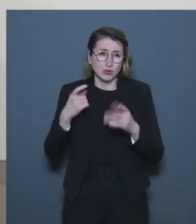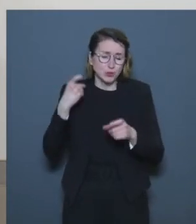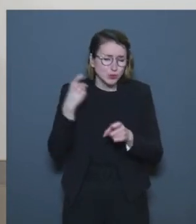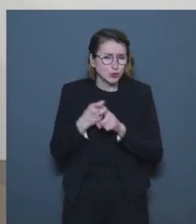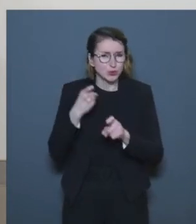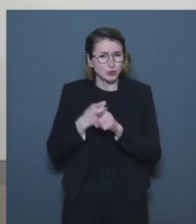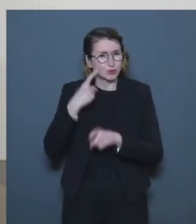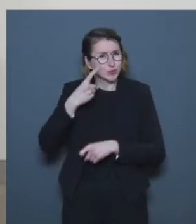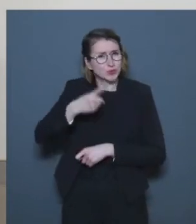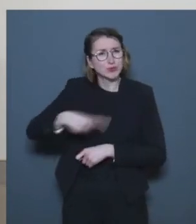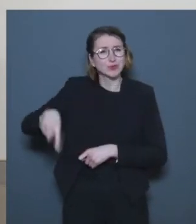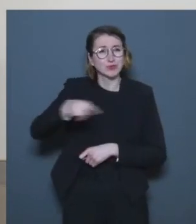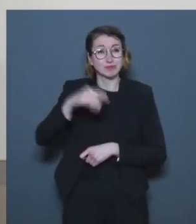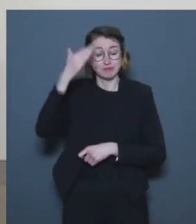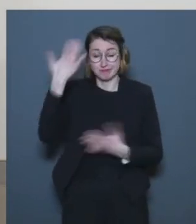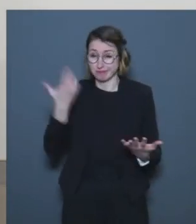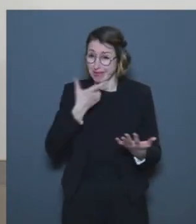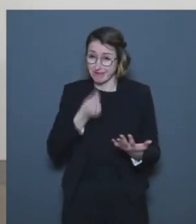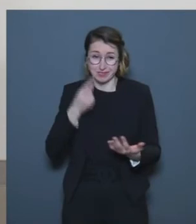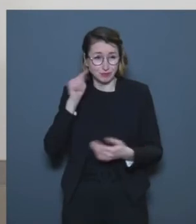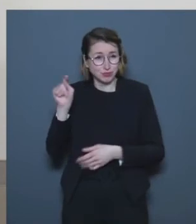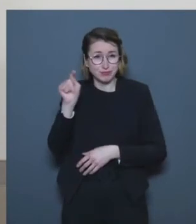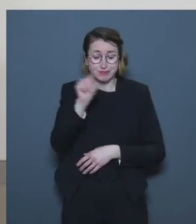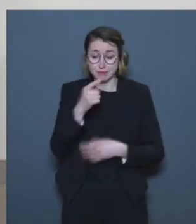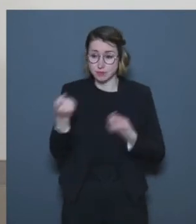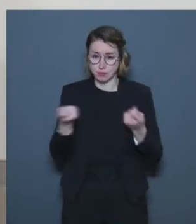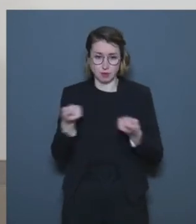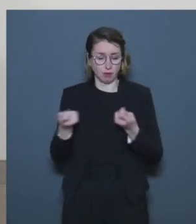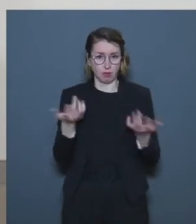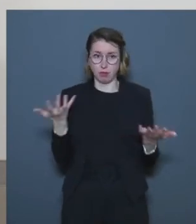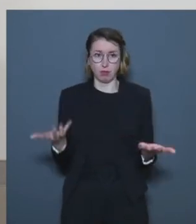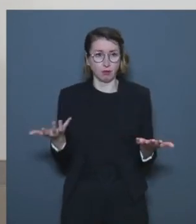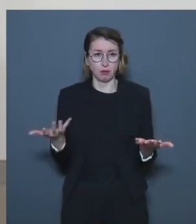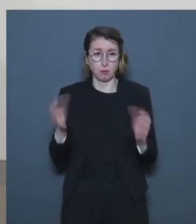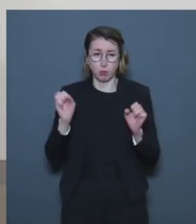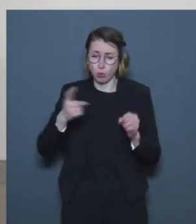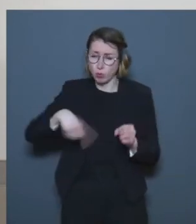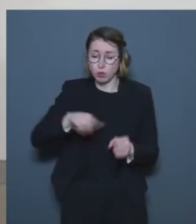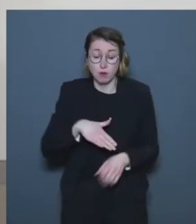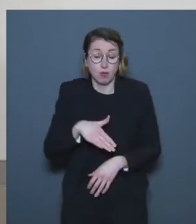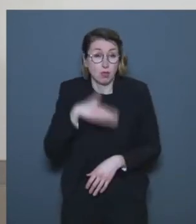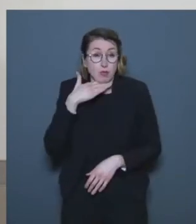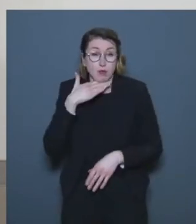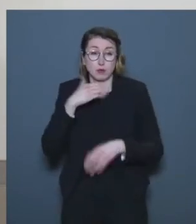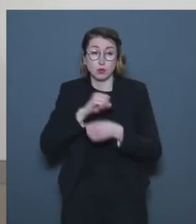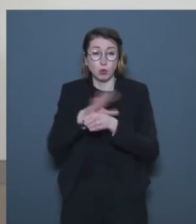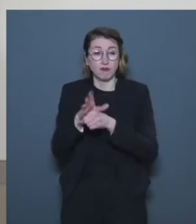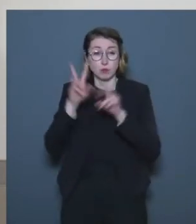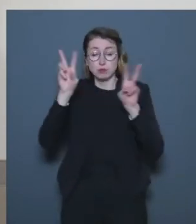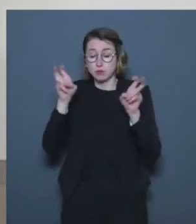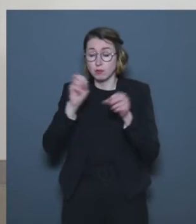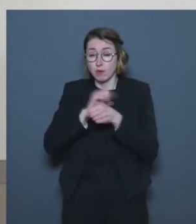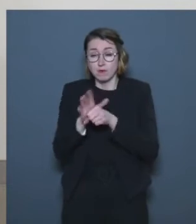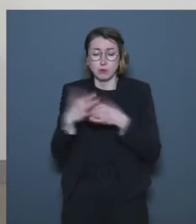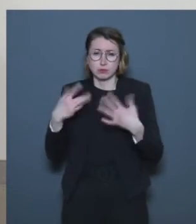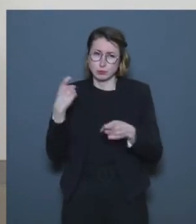est difficile à gérer. Beaucoup de nous en ont franchement marre de cette situation difficile et souvent la